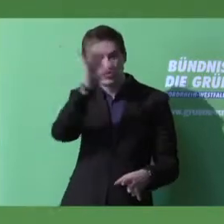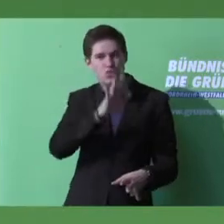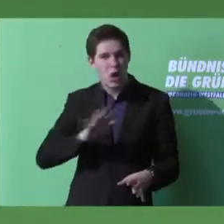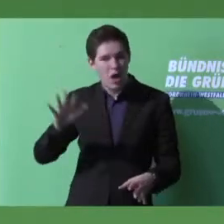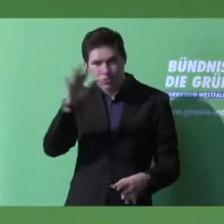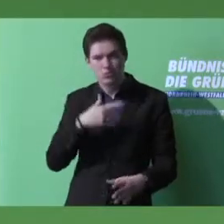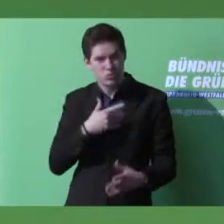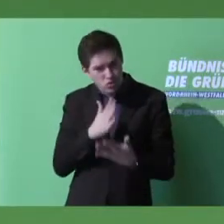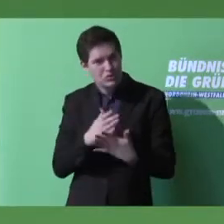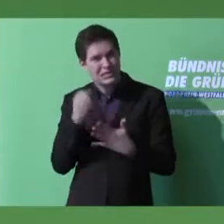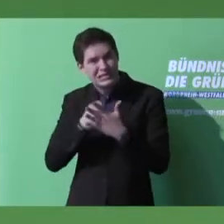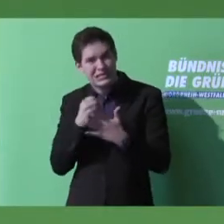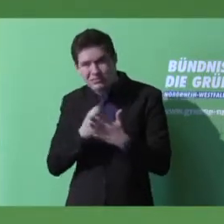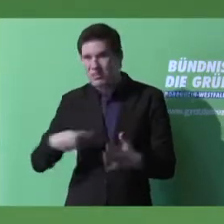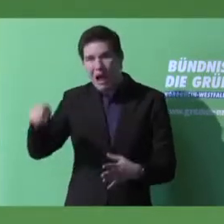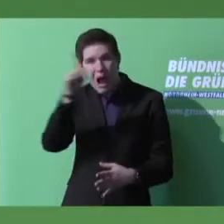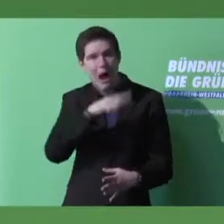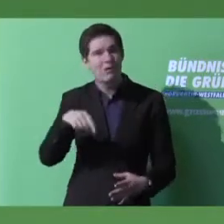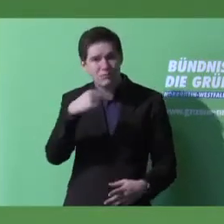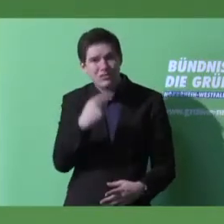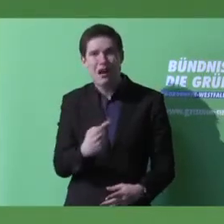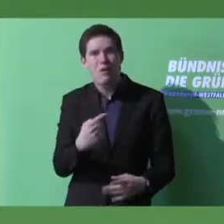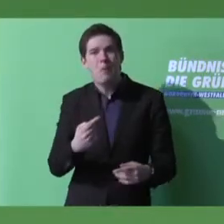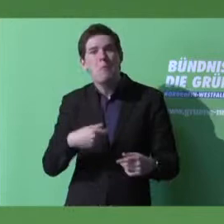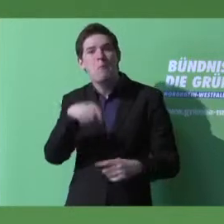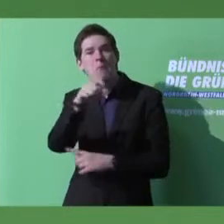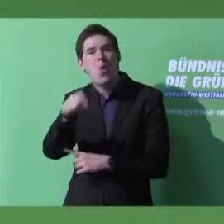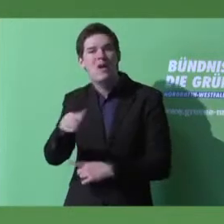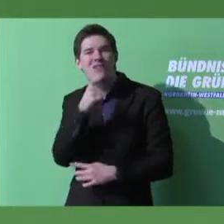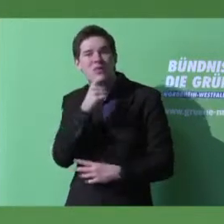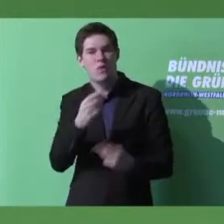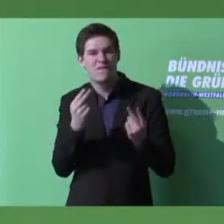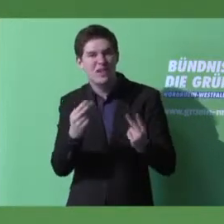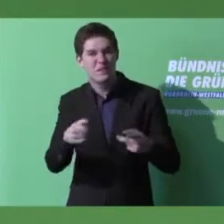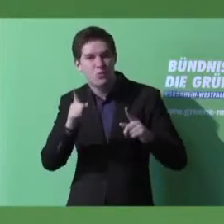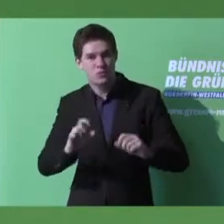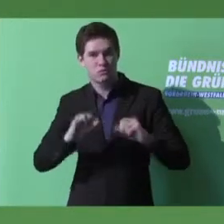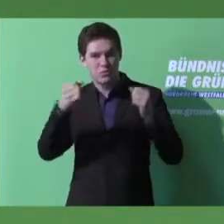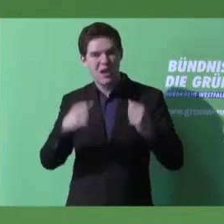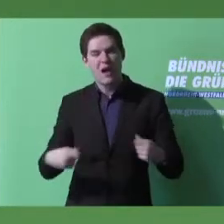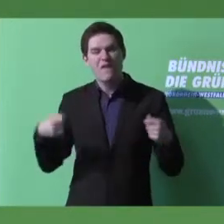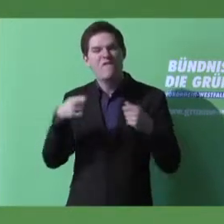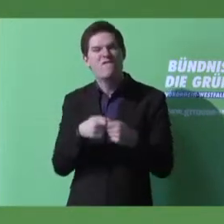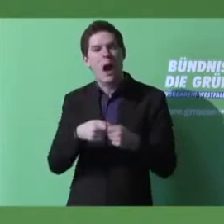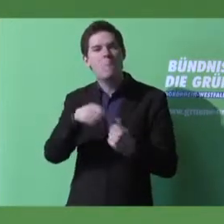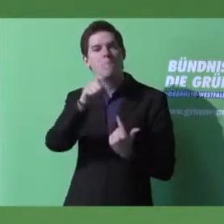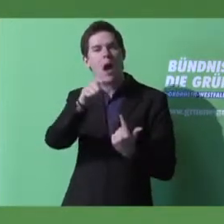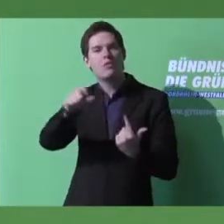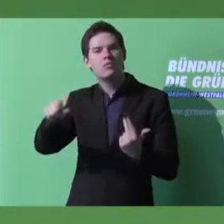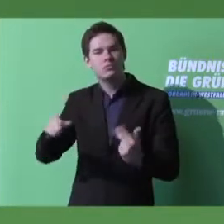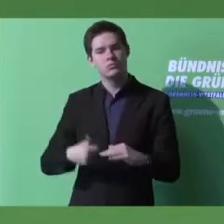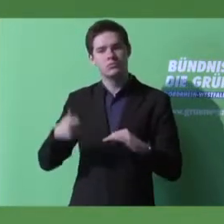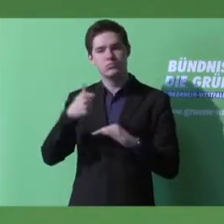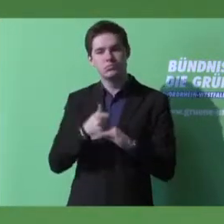die Bürgerversicherung ist, Verbandsfunktionäre sich hinstellen und die